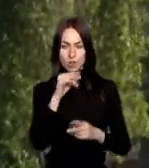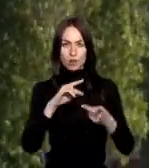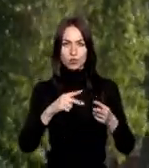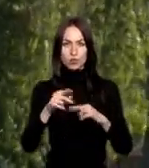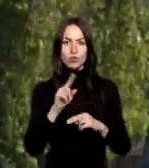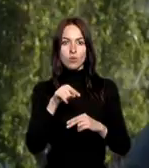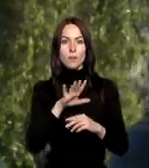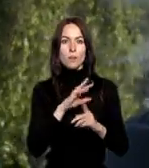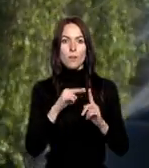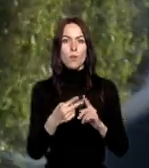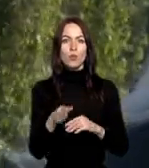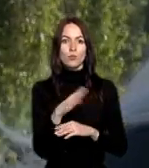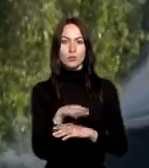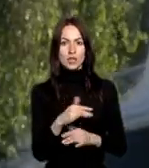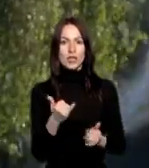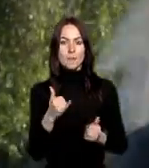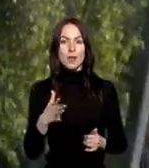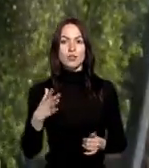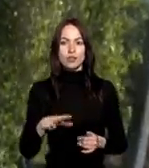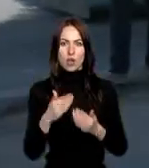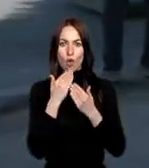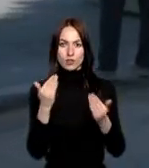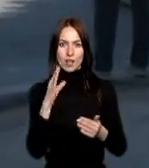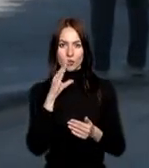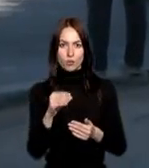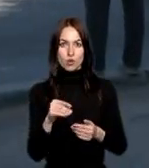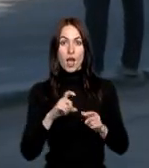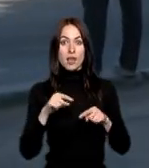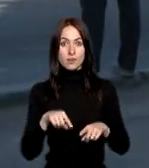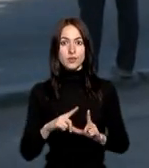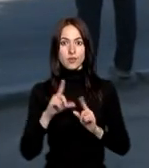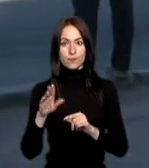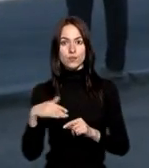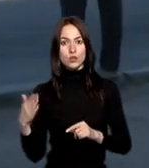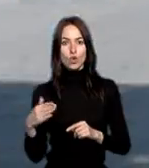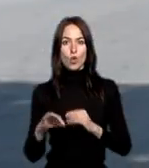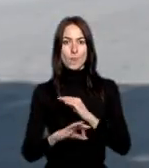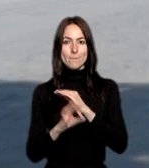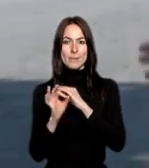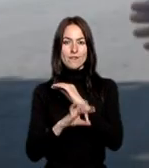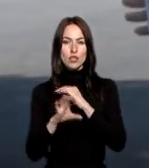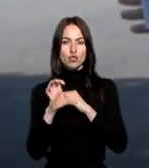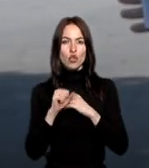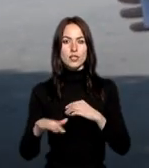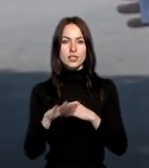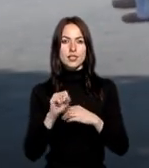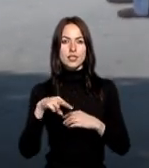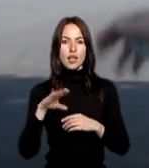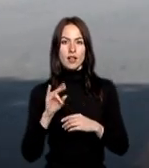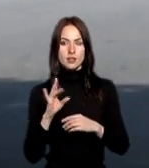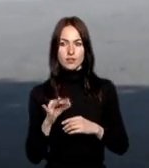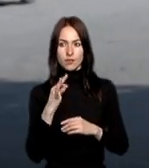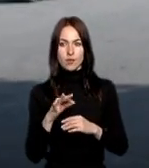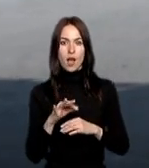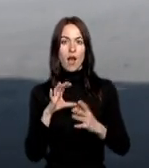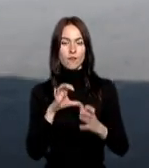вони були напівпорожні. Тепер чекаю на якусь останню. А звідси їдуть у бік північної Салтівки. Автобус був повний, я в нього